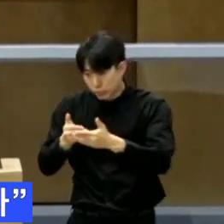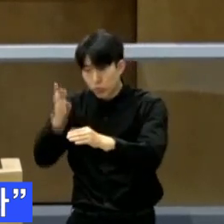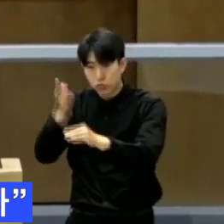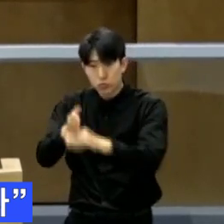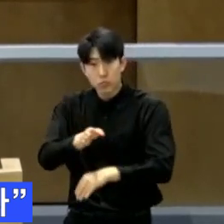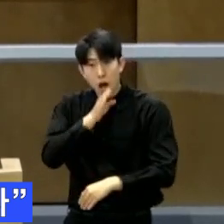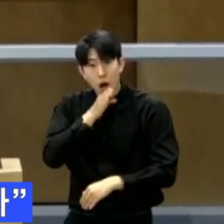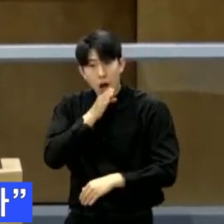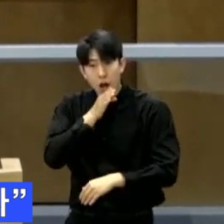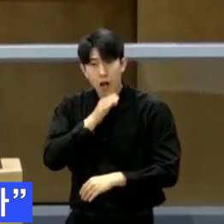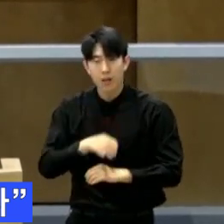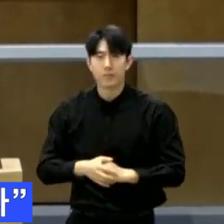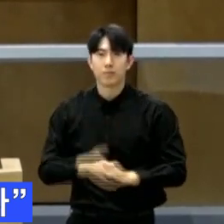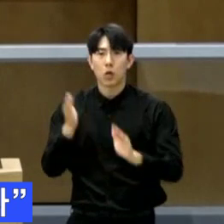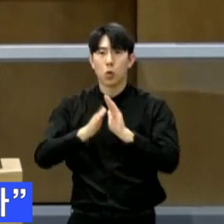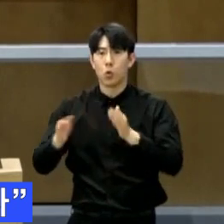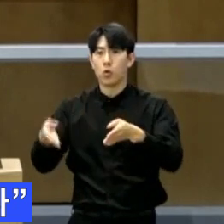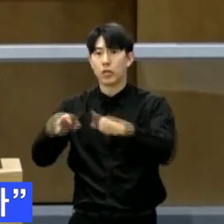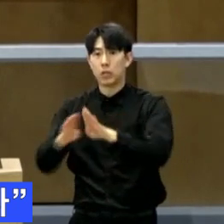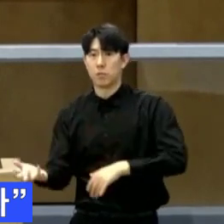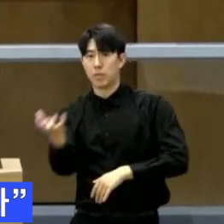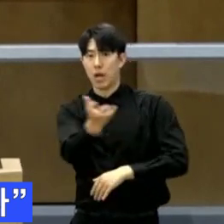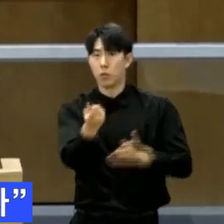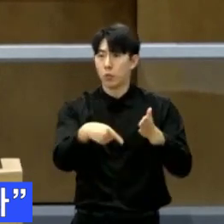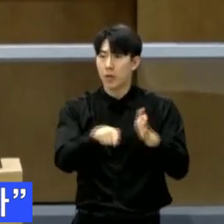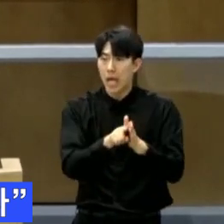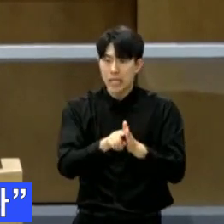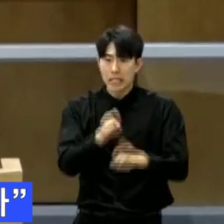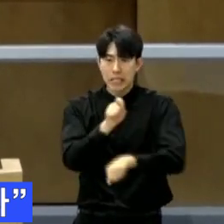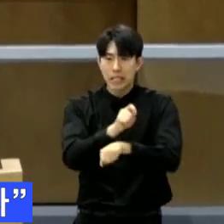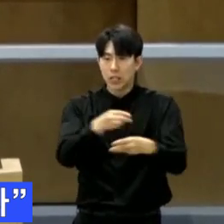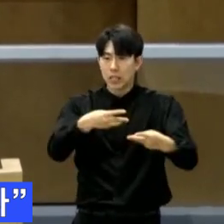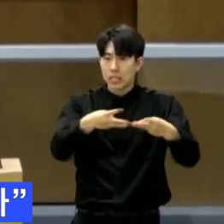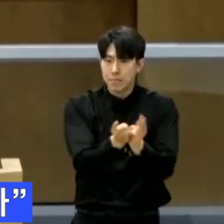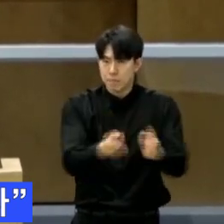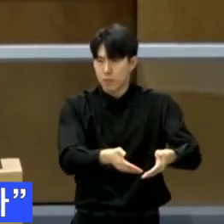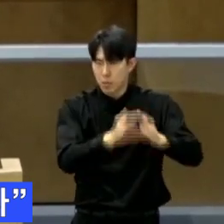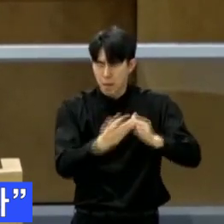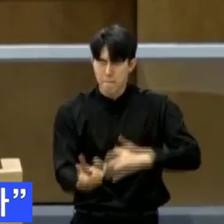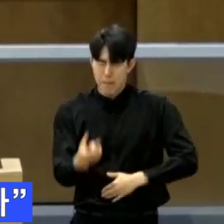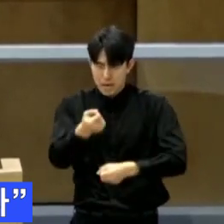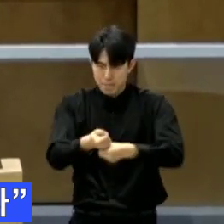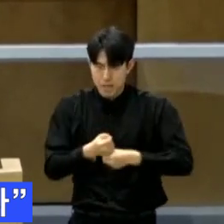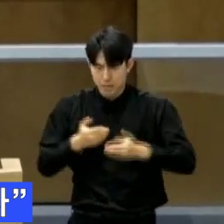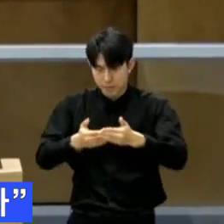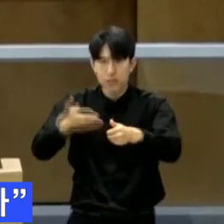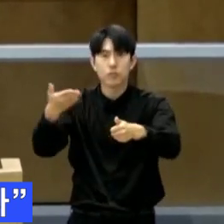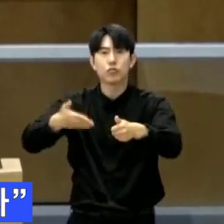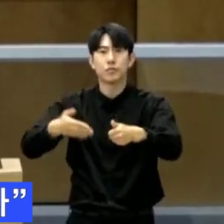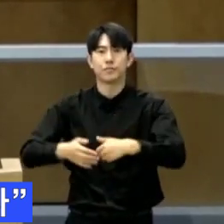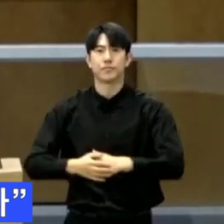겁니까? 공공기관 이전을 위한 실무 TF를 구성하여 즉시 추진하시기 바랍니다.